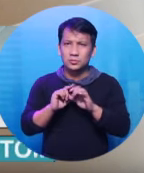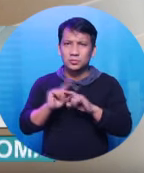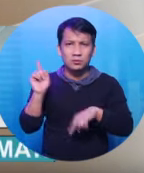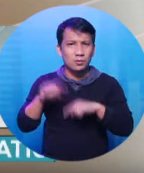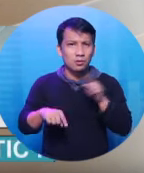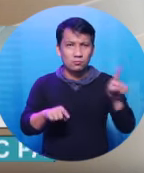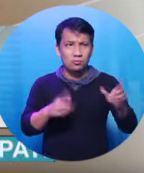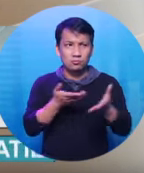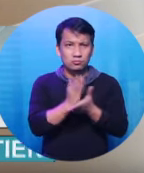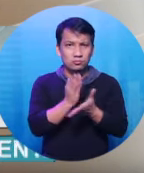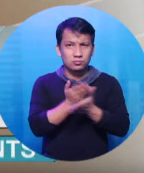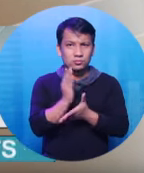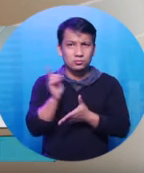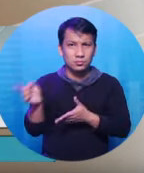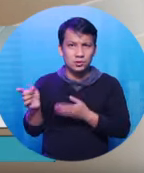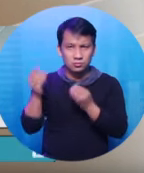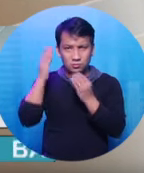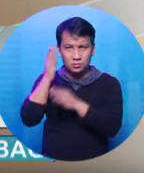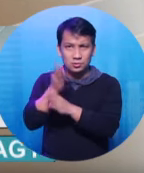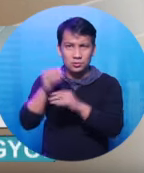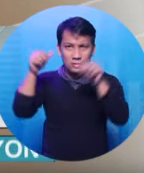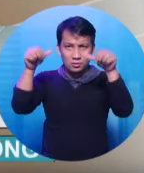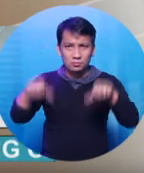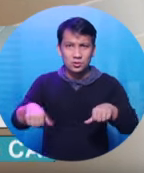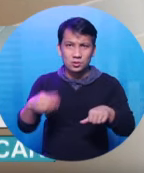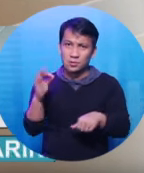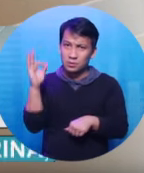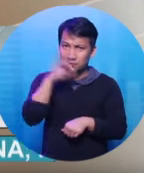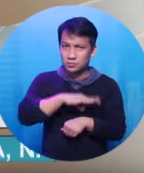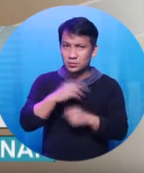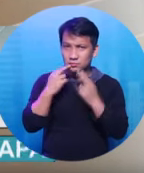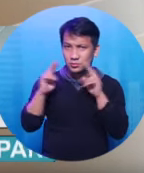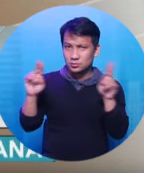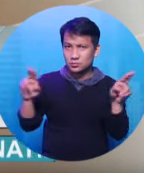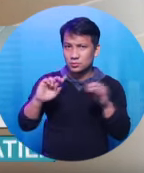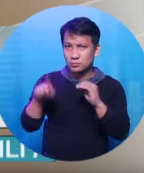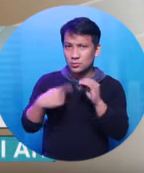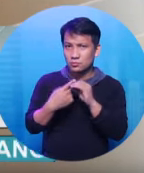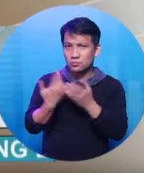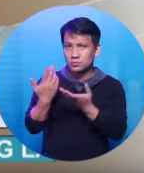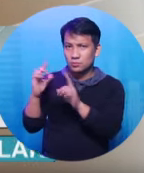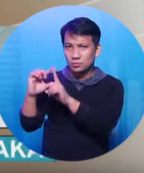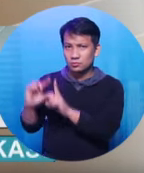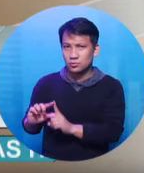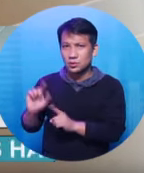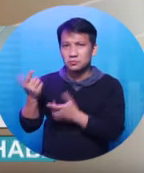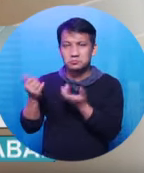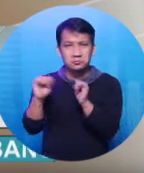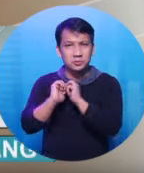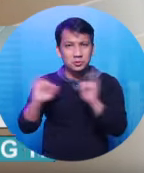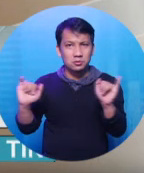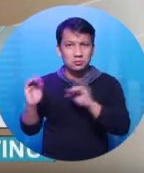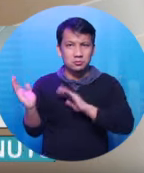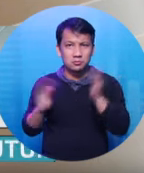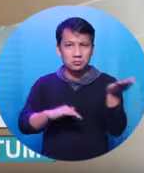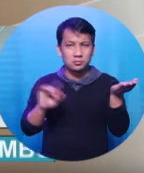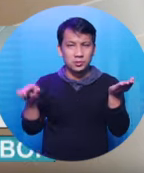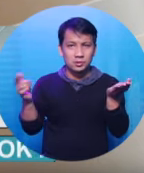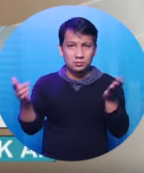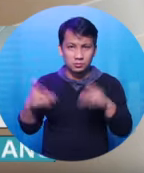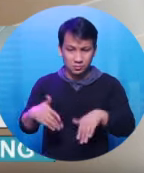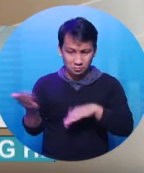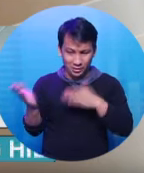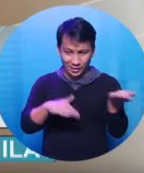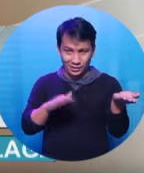kayong karapatan na para mag-post po ng mga malisyoso pong mga pananalita doon tulad ng papatayin niyo po itong isang buhay